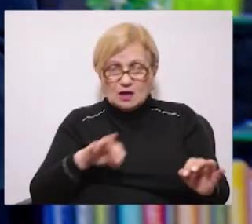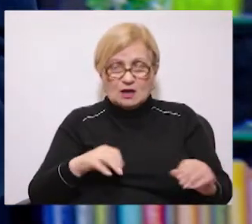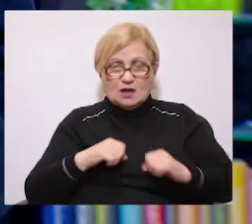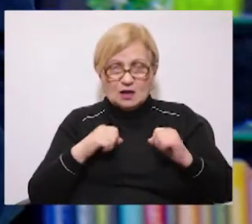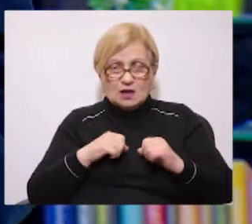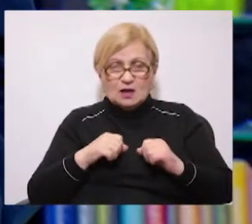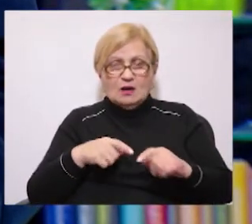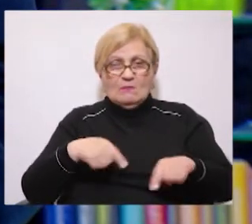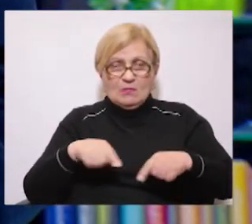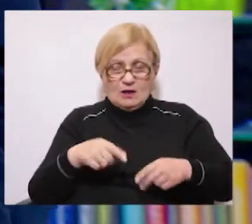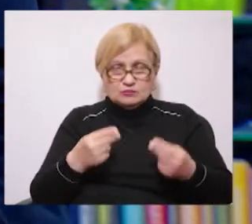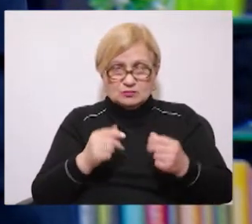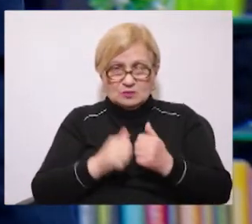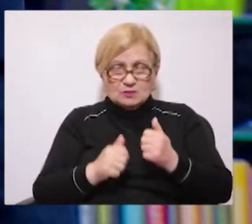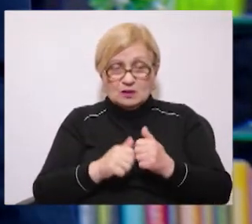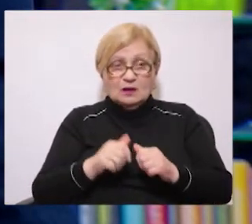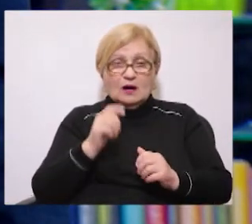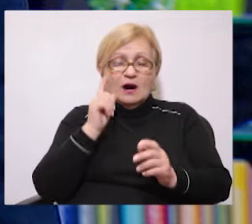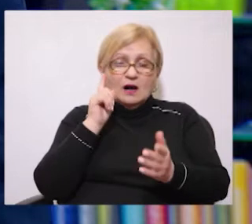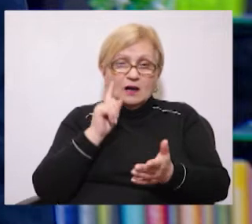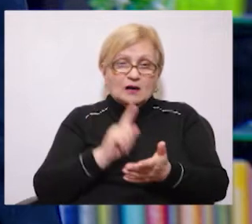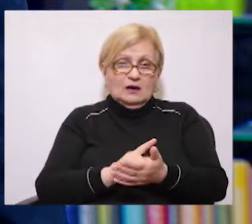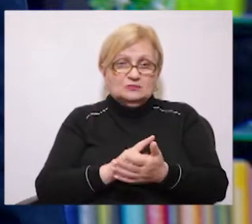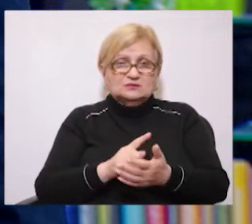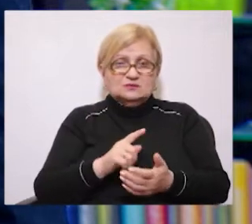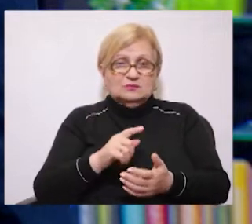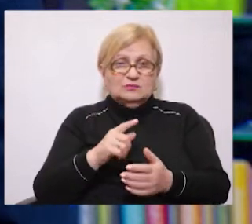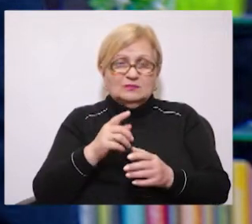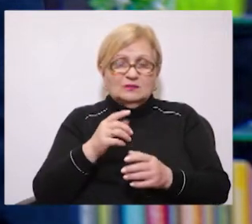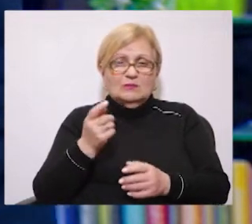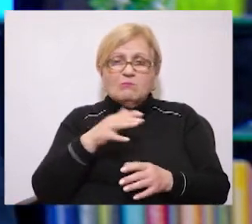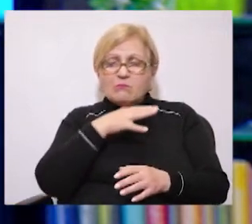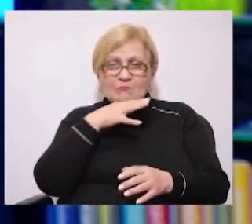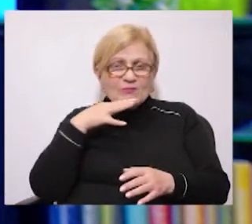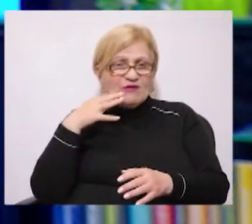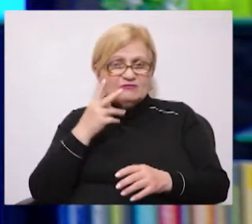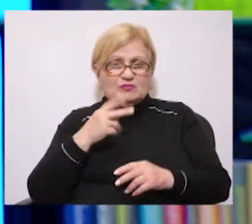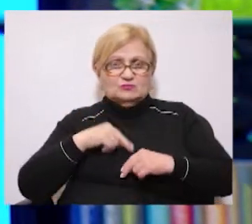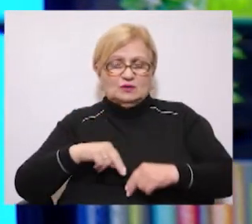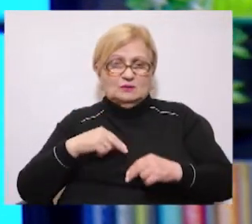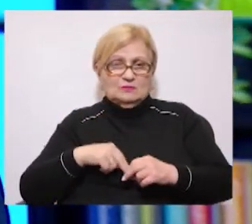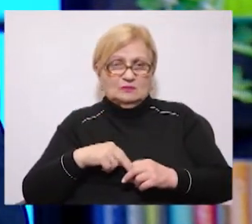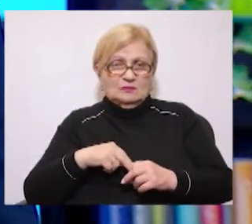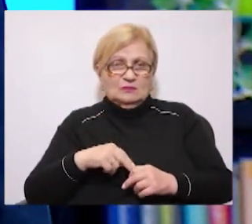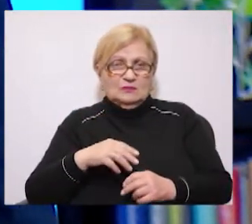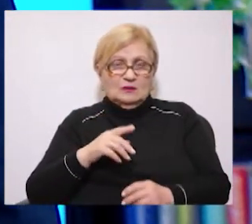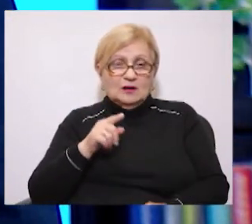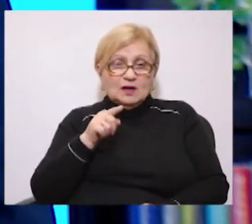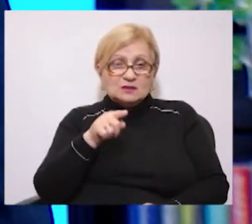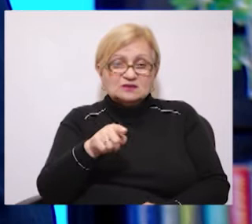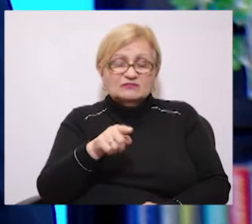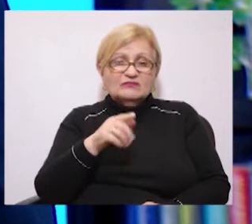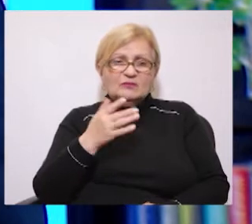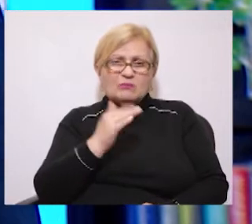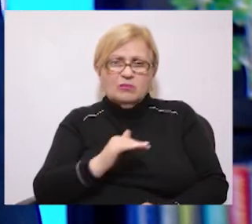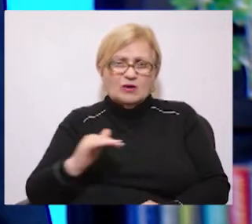ეცადინებ, აუცილებელია რაღაცა რაოდენობის იმის გაკეთება. ამიტომ მე გეონები ძალიან გულახდილად ისე ზაზა თქვენ